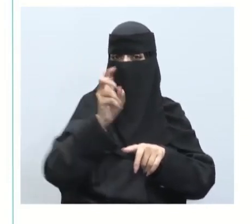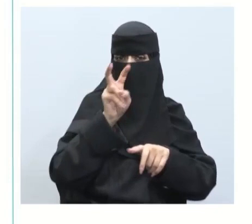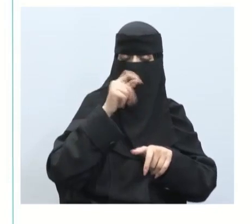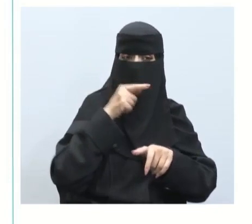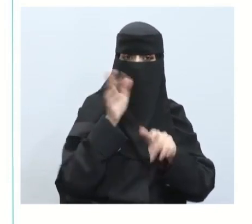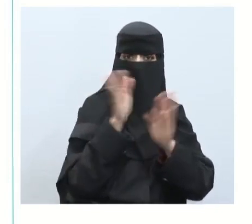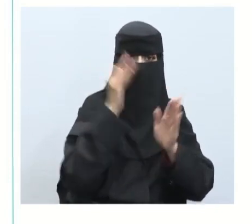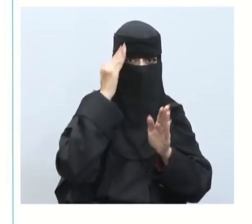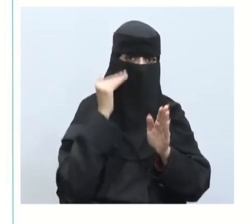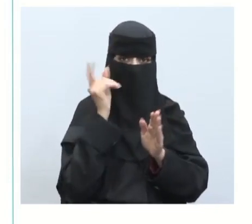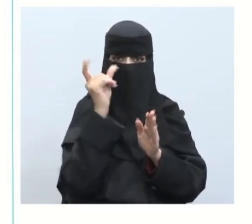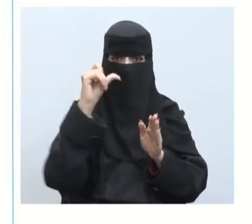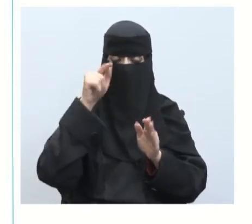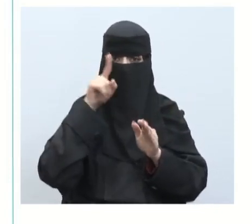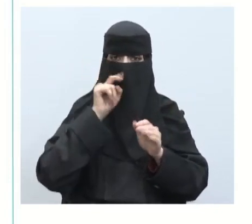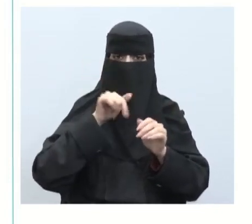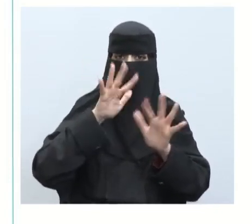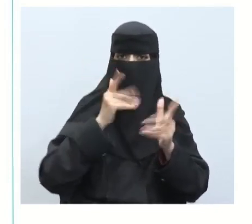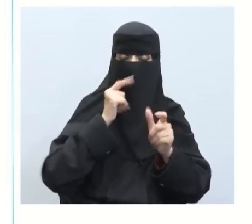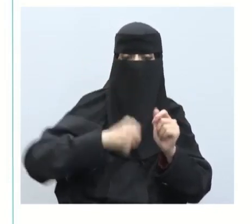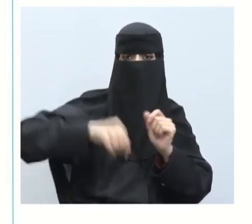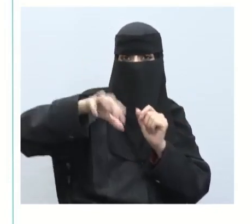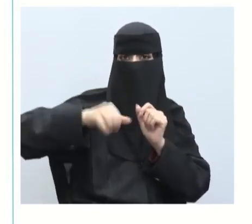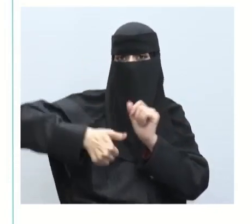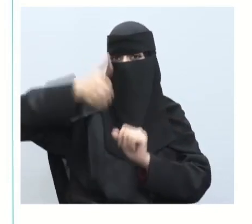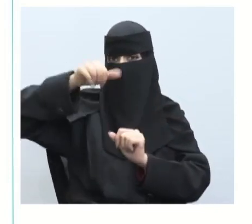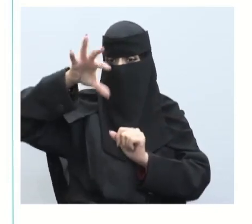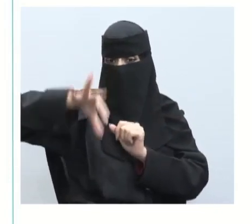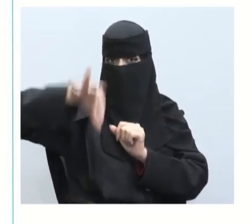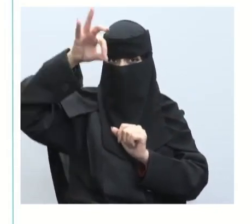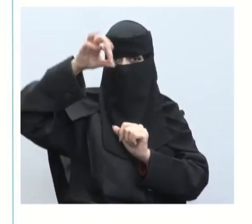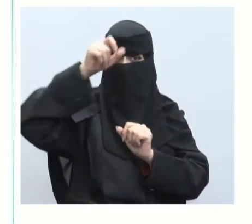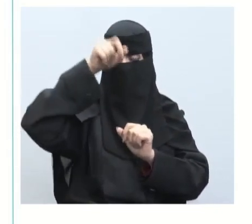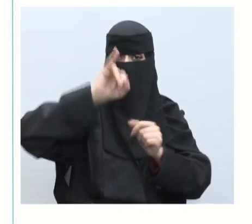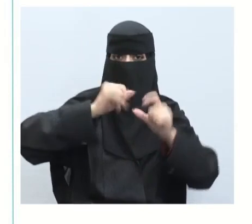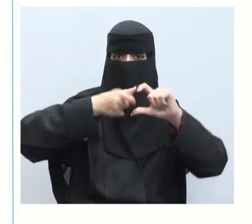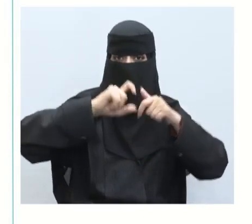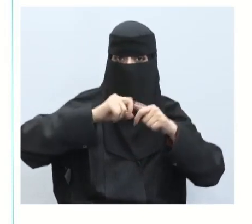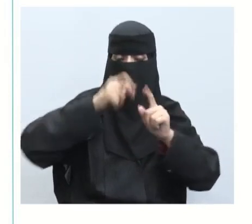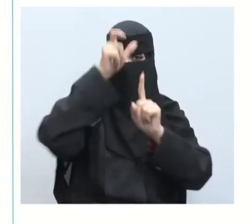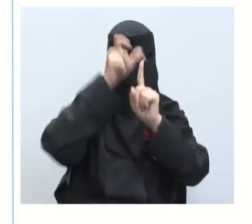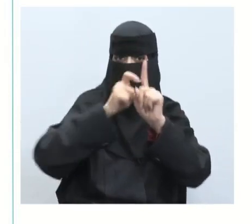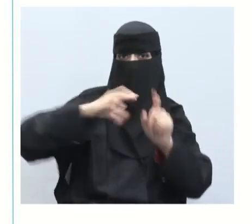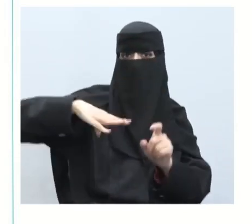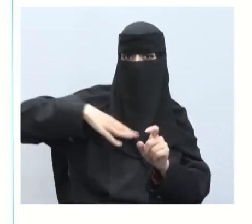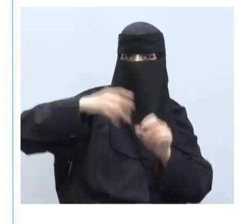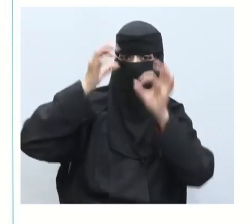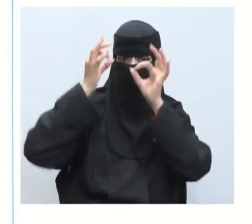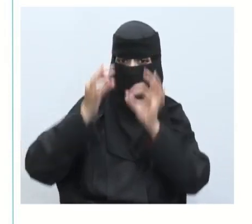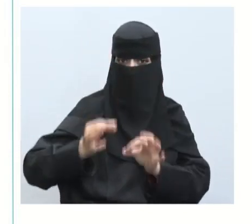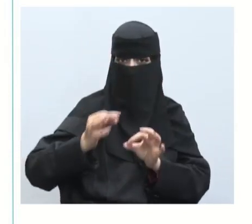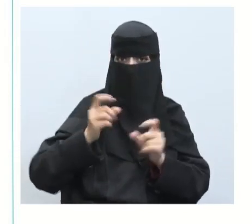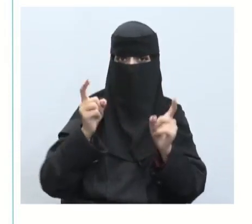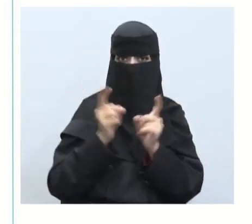من الافضل تعيين المنظمه او ان تعين المنظمه مديرا يجيد التقيد بالميزانيه